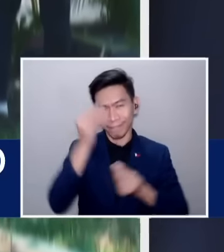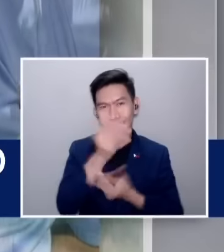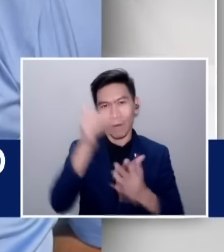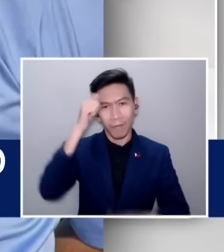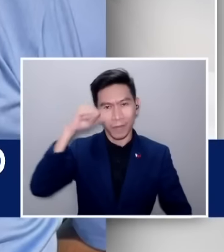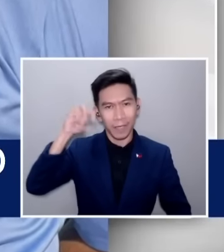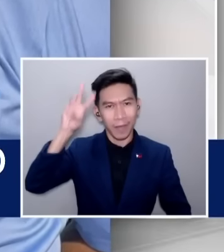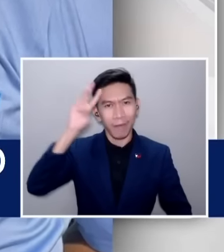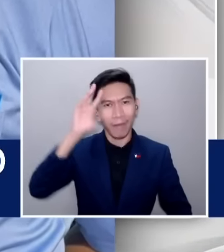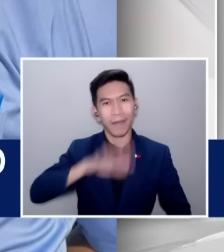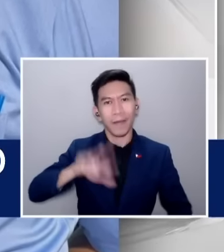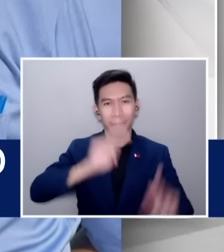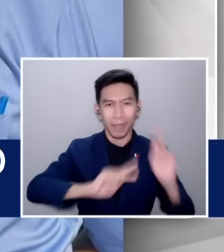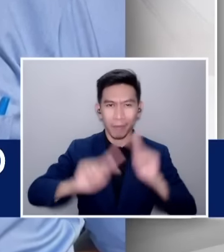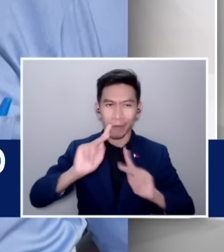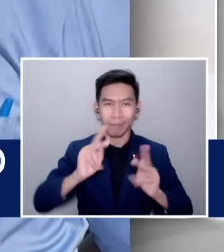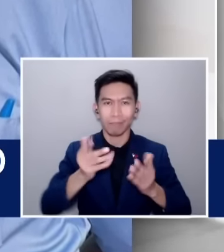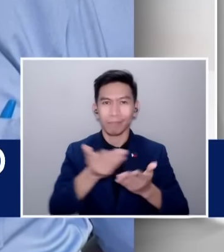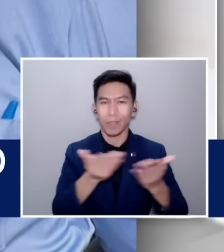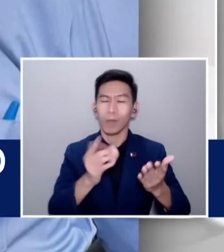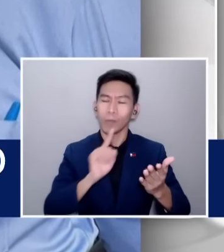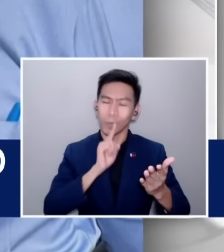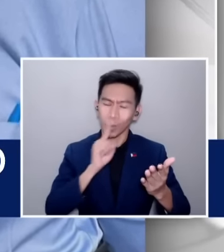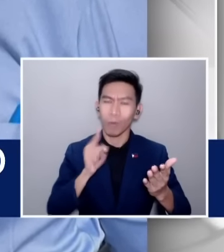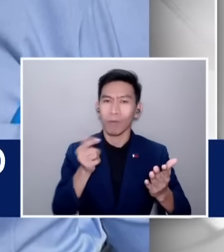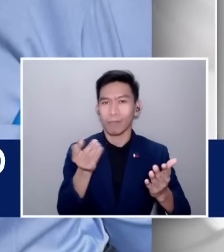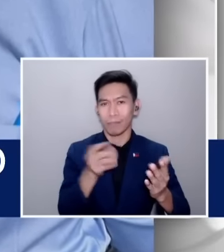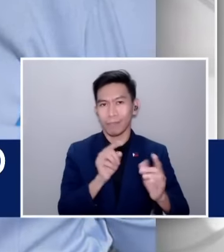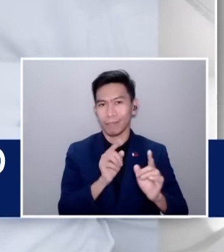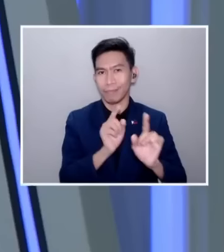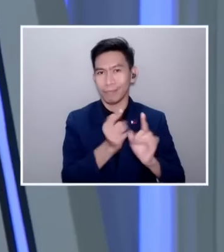paglingkuran. Mike Navalio, ABS-CBN News.